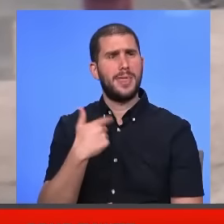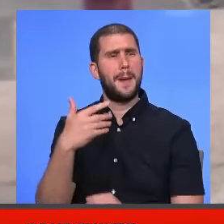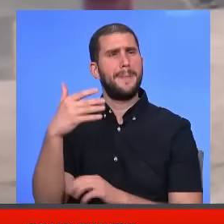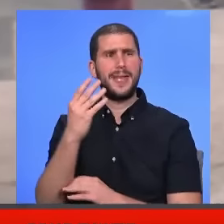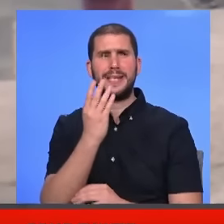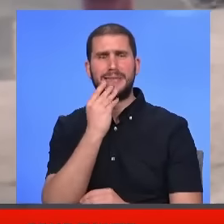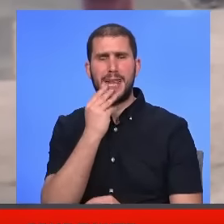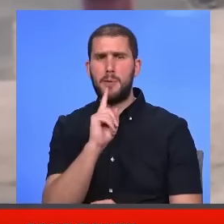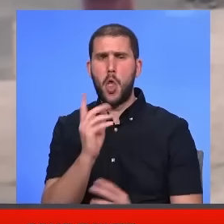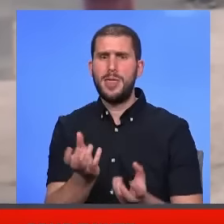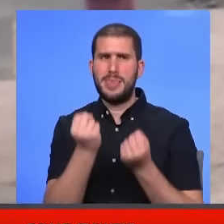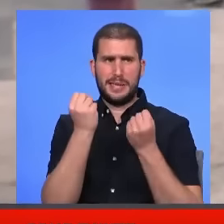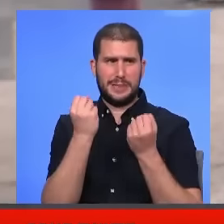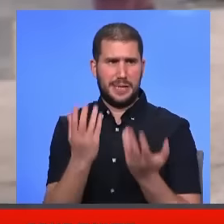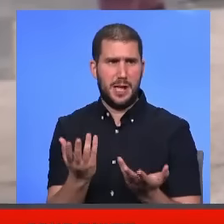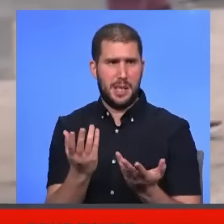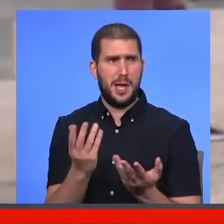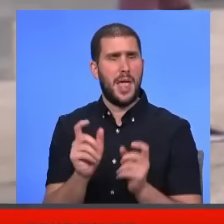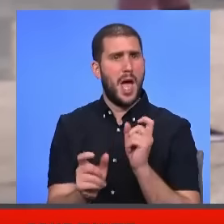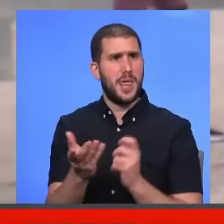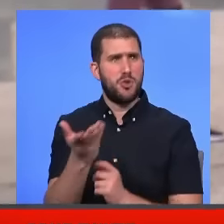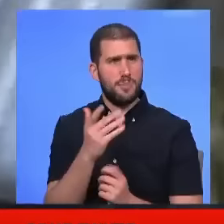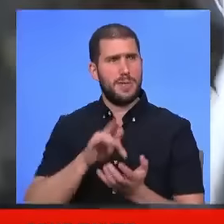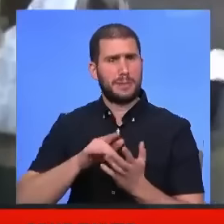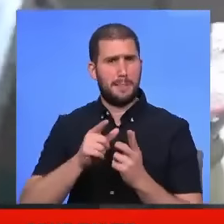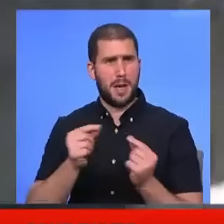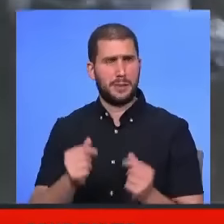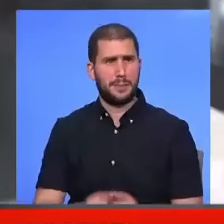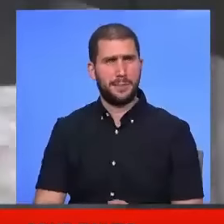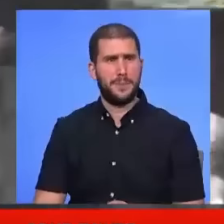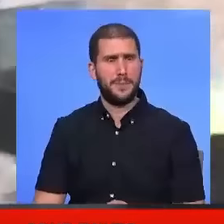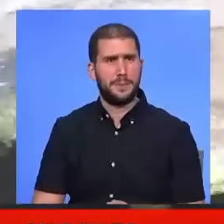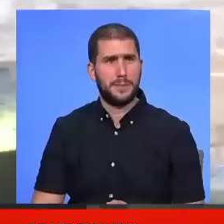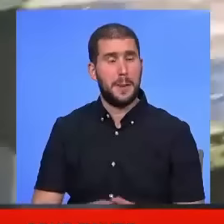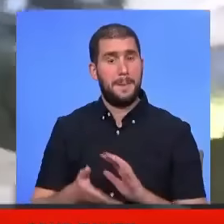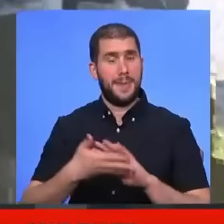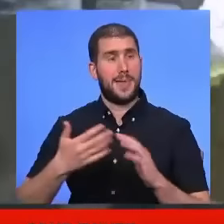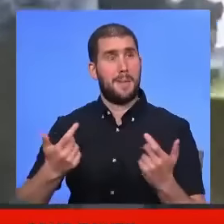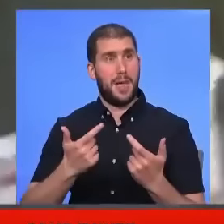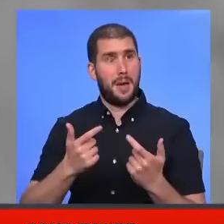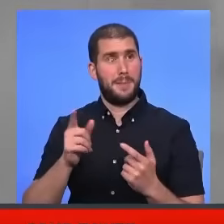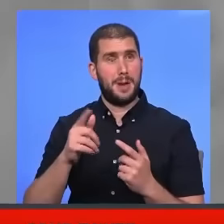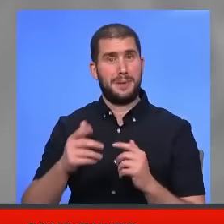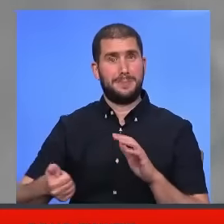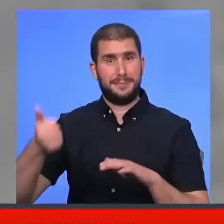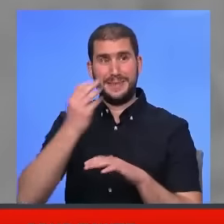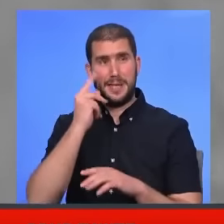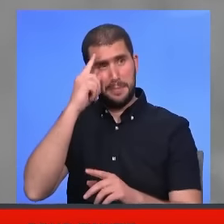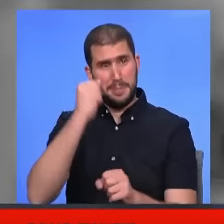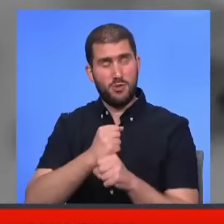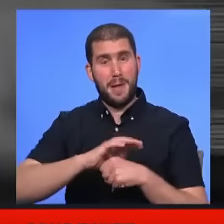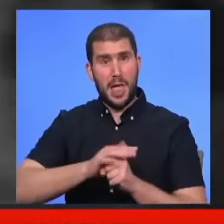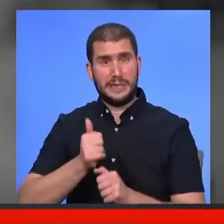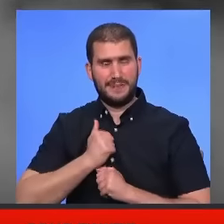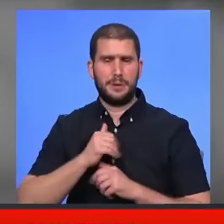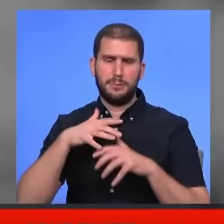אנחנו לא נהיה מדינת ישראל אם אנחנו לא נציל את האנשים האלה שנמצאים עכשיו בעזה. מתחילת המלחמה, בצמרת הישראלית מתעקשים שהלחץ הצבאי יביא